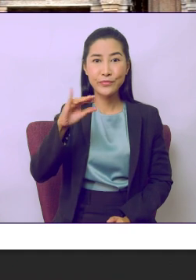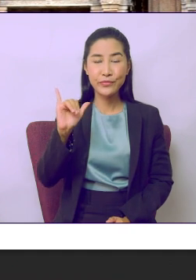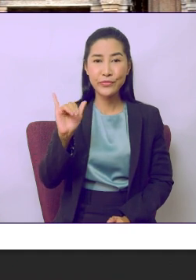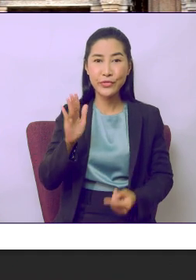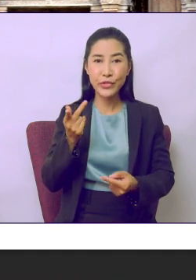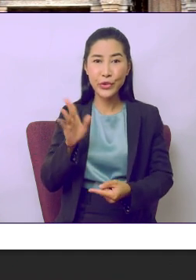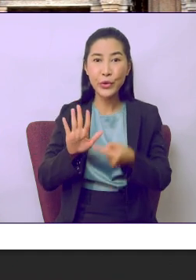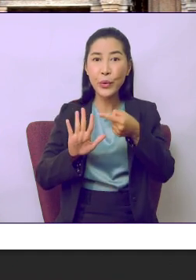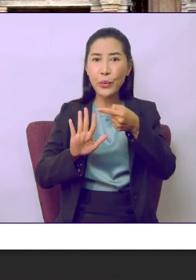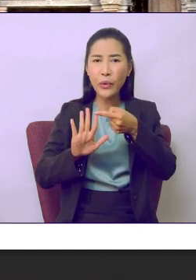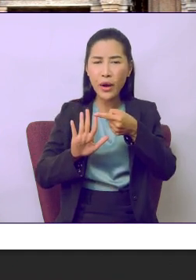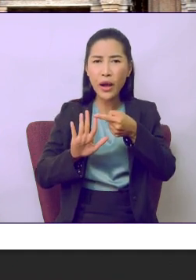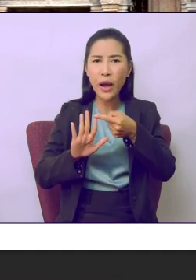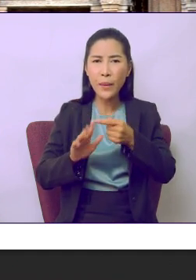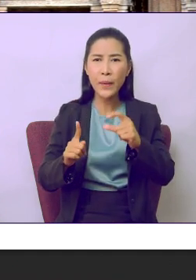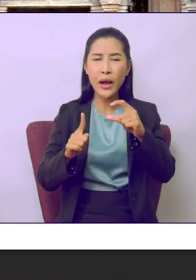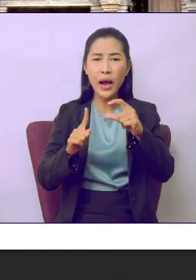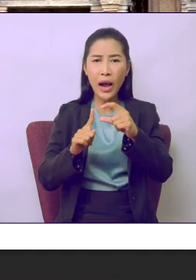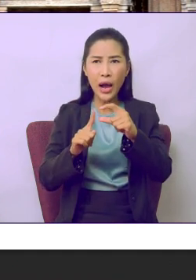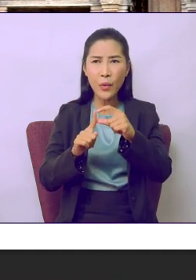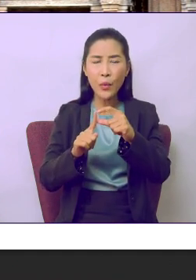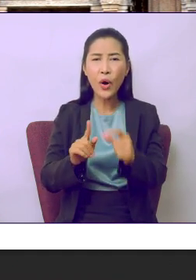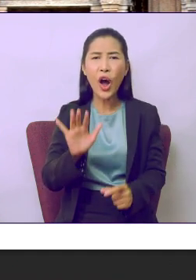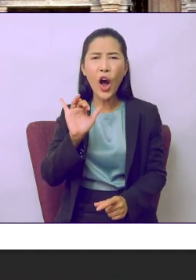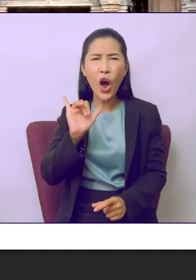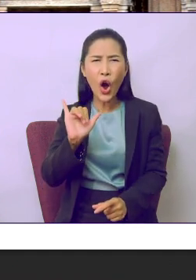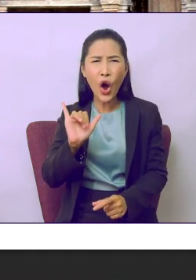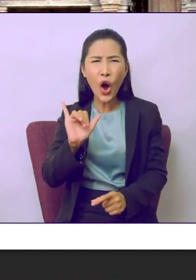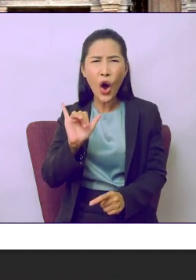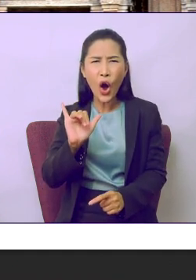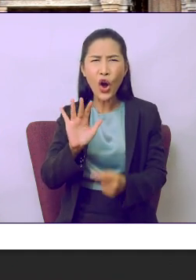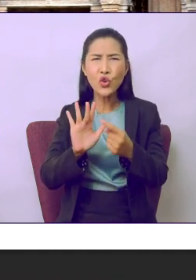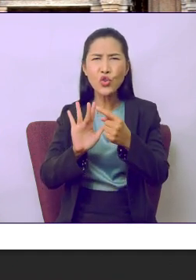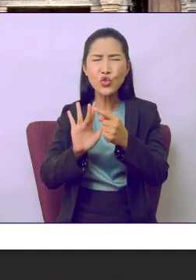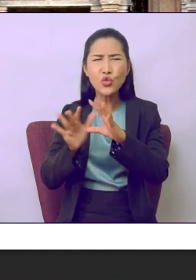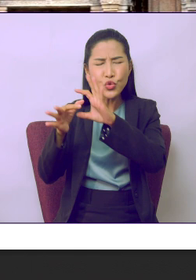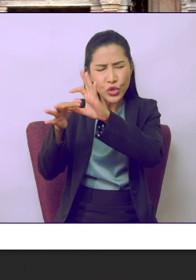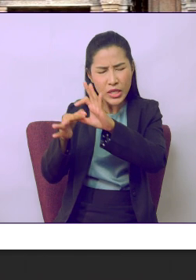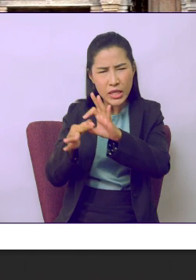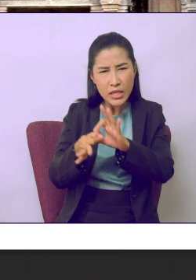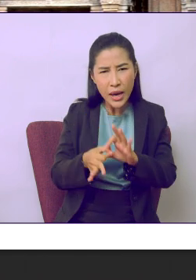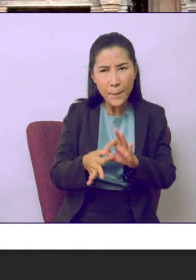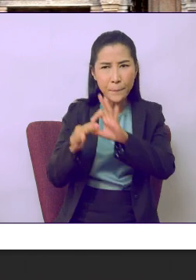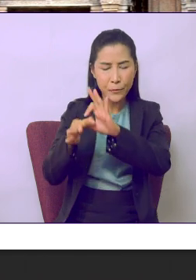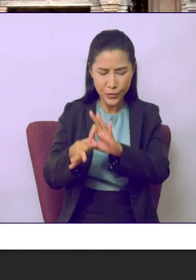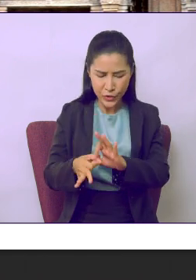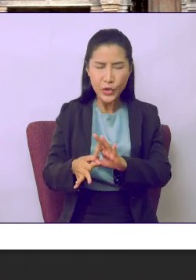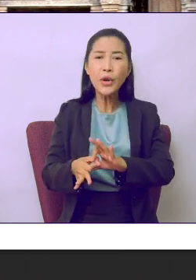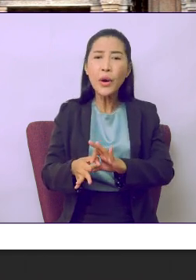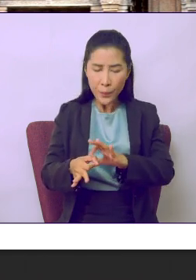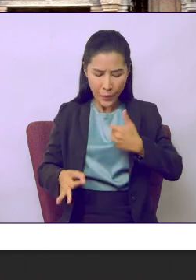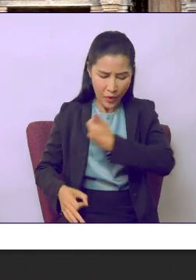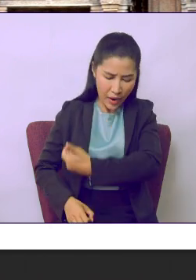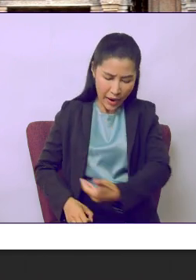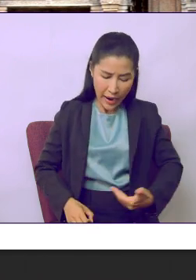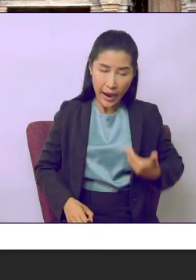นะครับจริงๆแล้วนะครับมาจากคำว่ายุคนะครับก็คือการเชื่อมนะครับเชื่อมอะไรเชื่อมของกายเรานะครับกับ